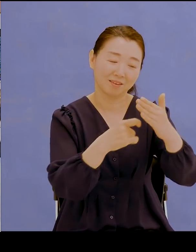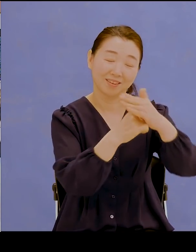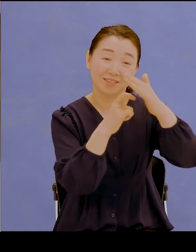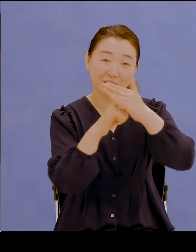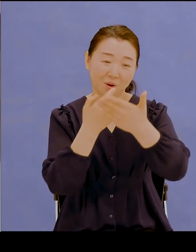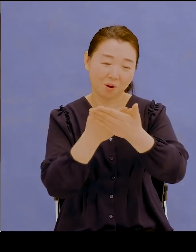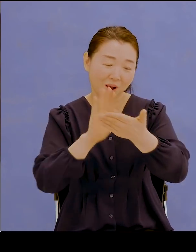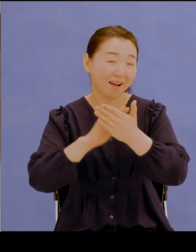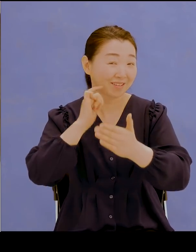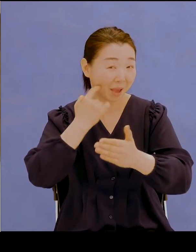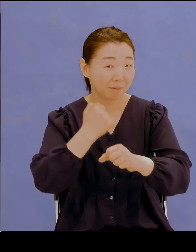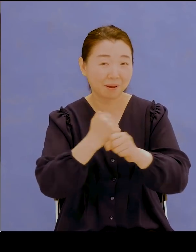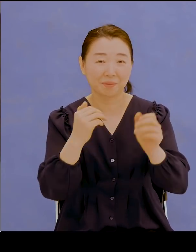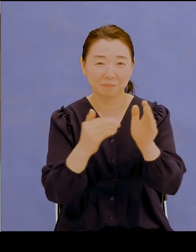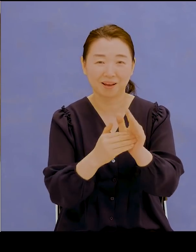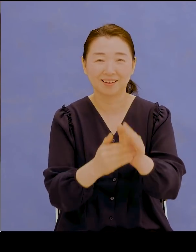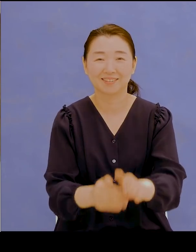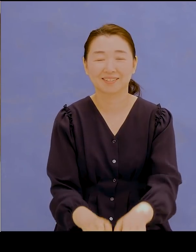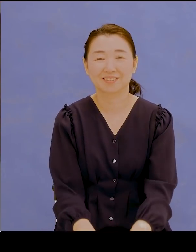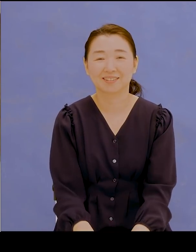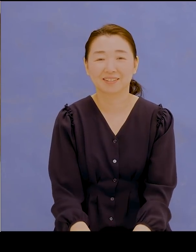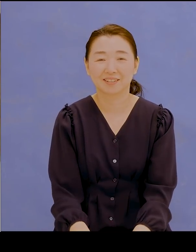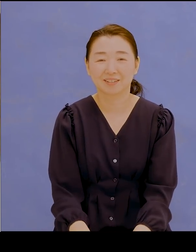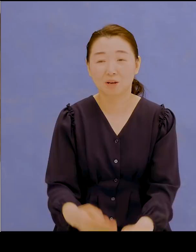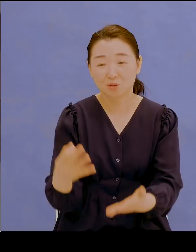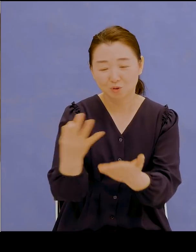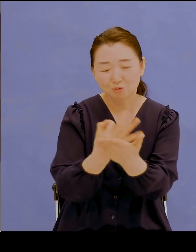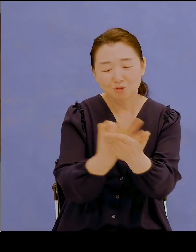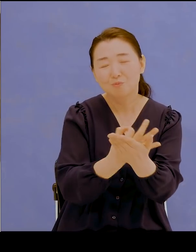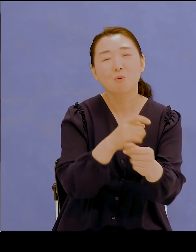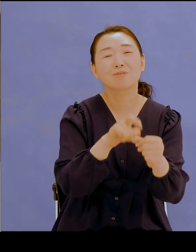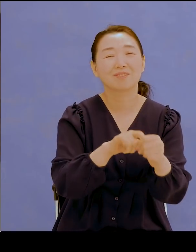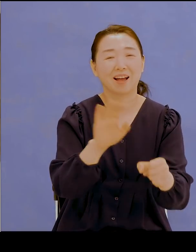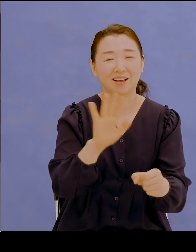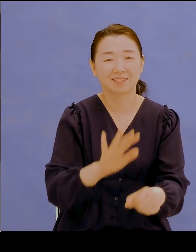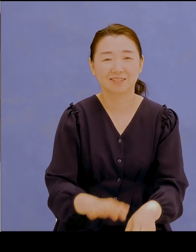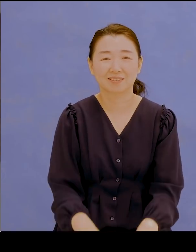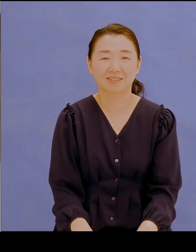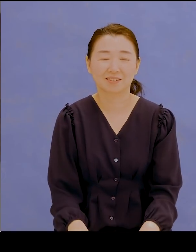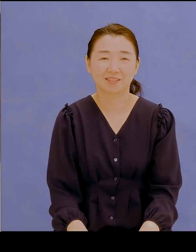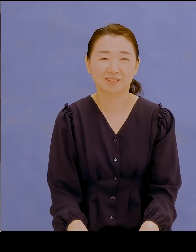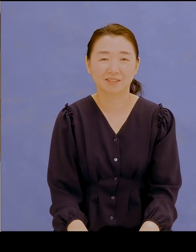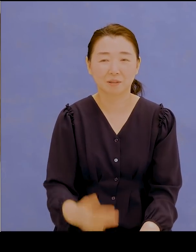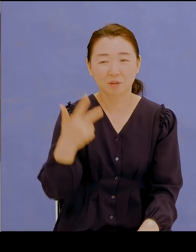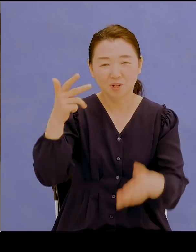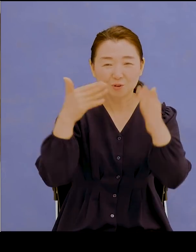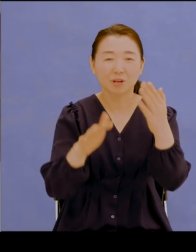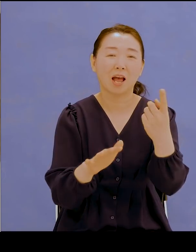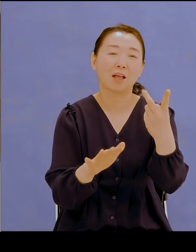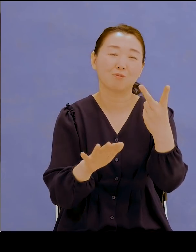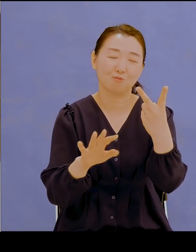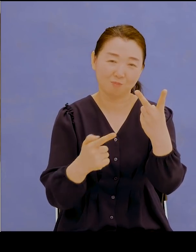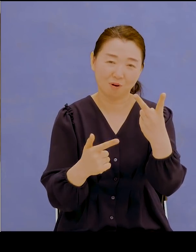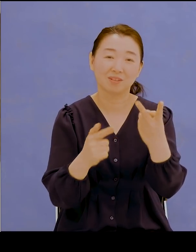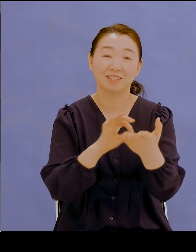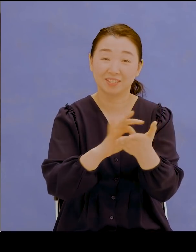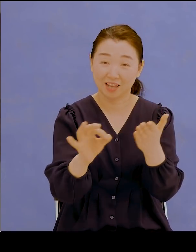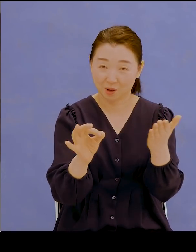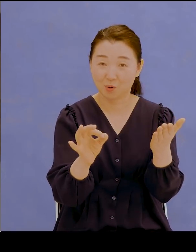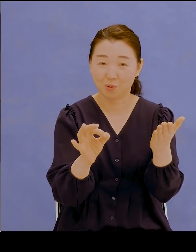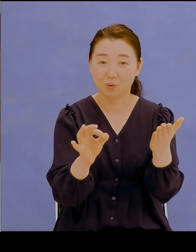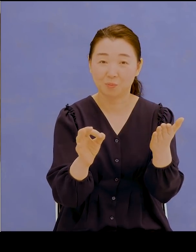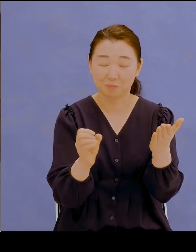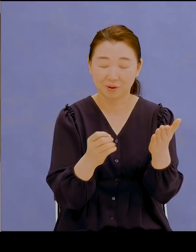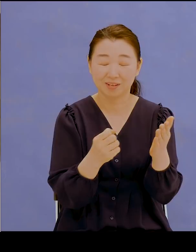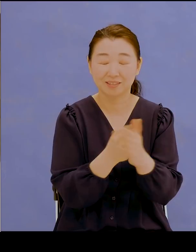하고 막 거기는 이제 수익이 창출되는 곳이 아니잖아요. 아니죠. 그러니까 일주일에 이제 한두 번 쓰는 곳인데 네. 인테리어를